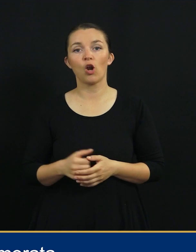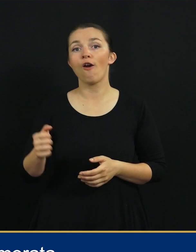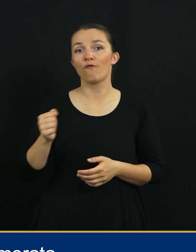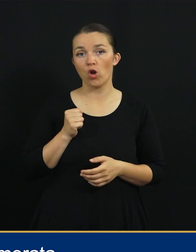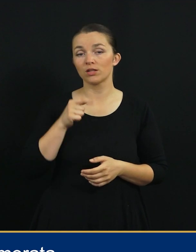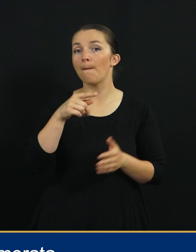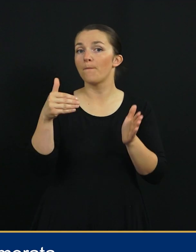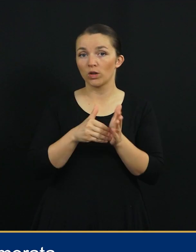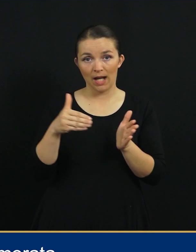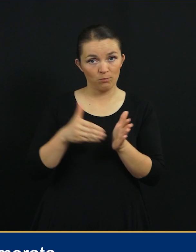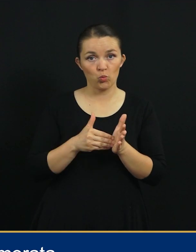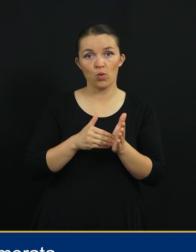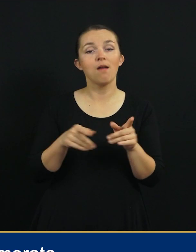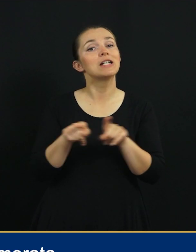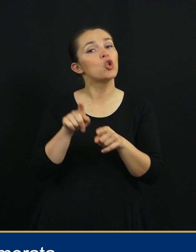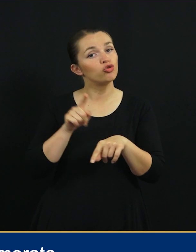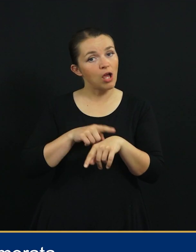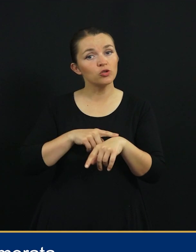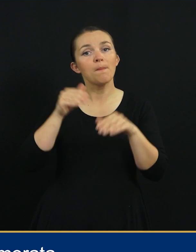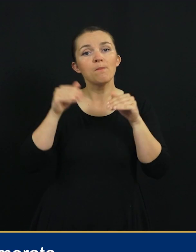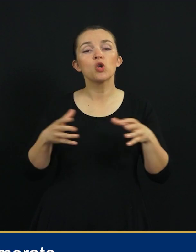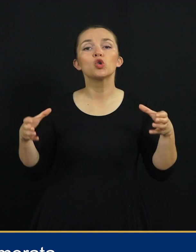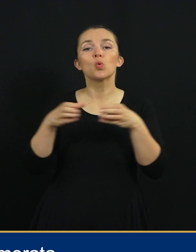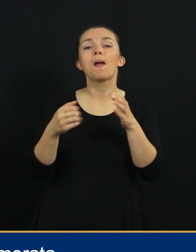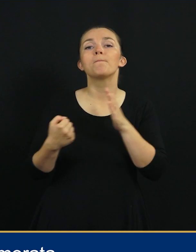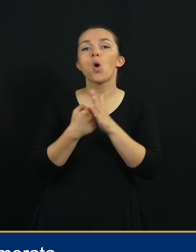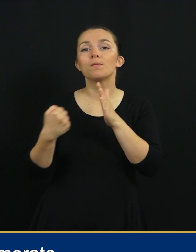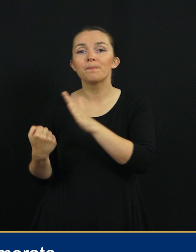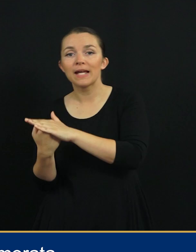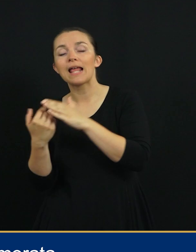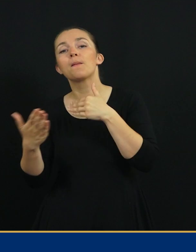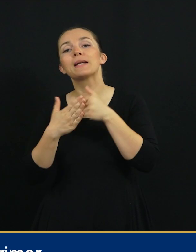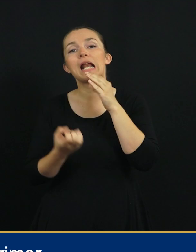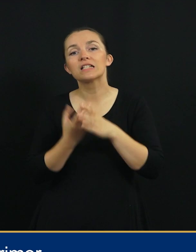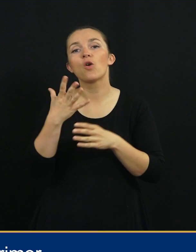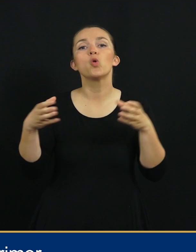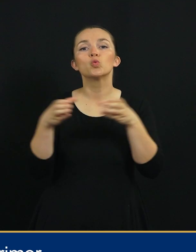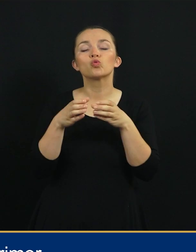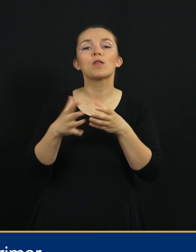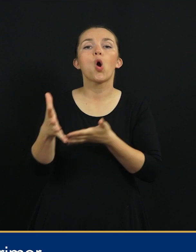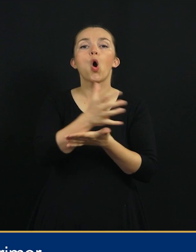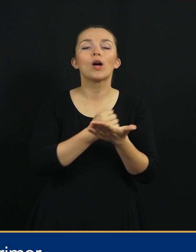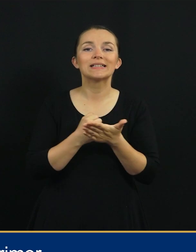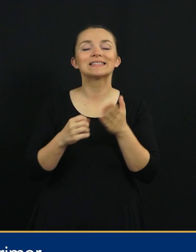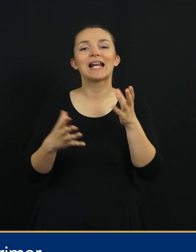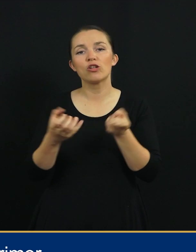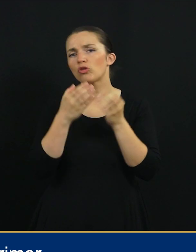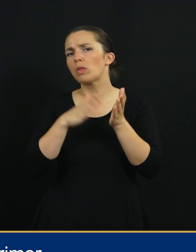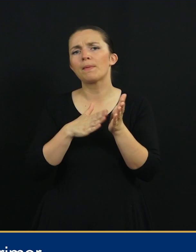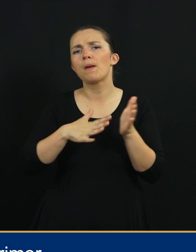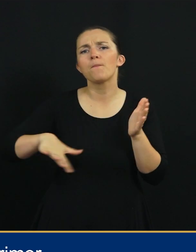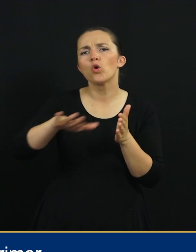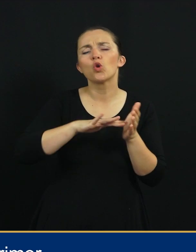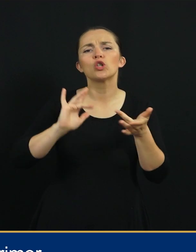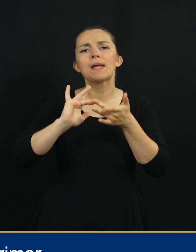Vojska jo potrebuje, hkrati pa se morata vzajemno podpirati pri razvoju družbeno koristnih rešitev, na primer na